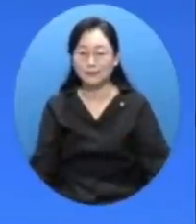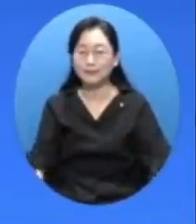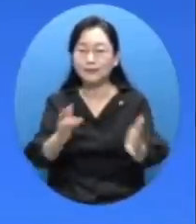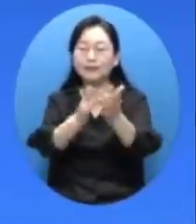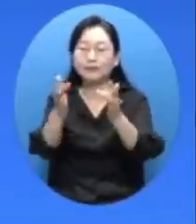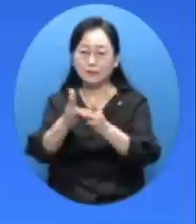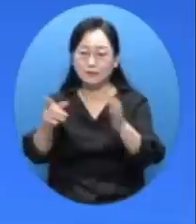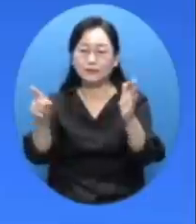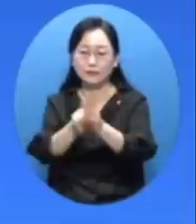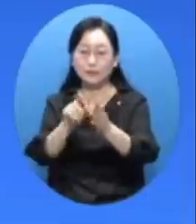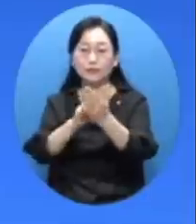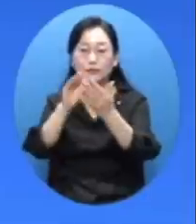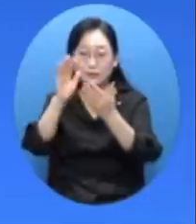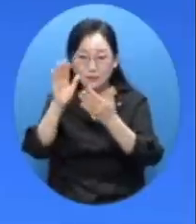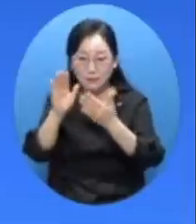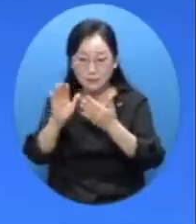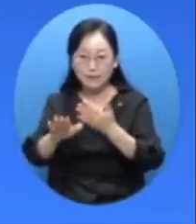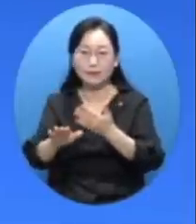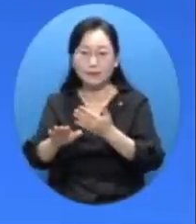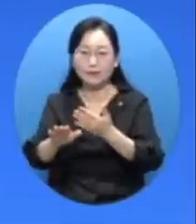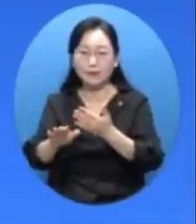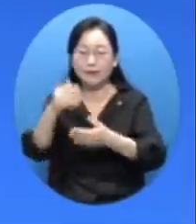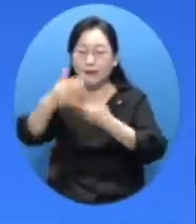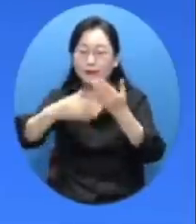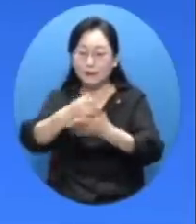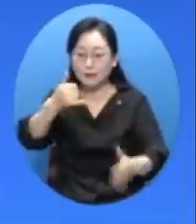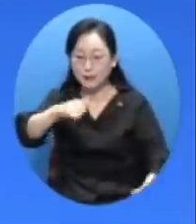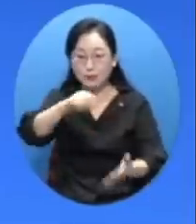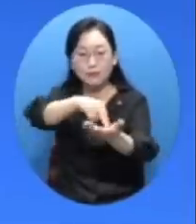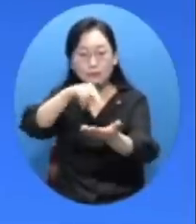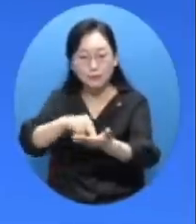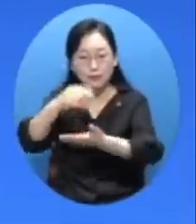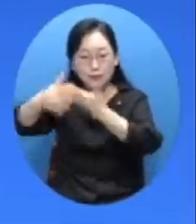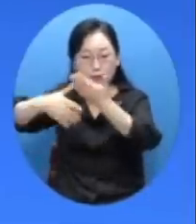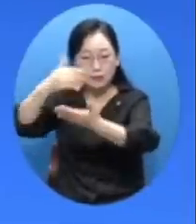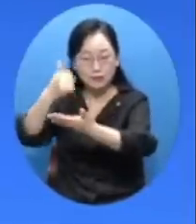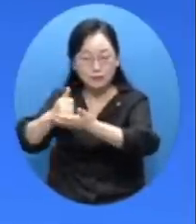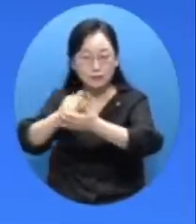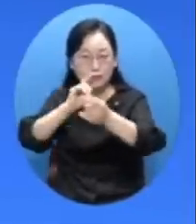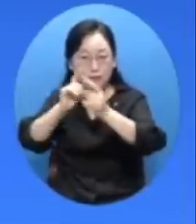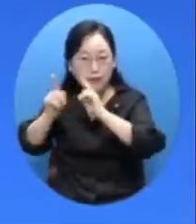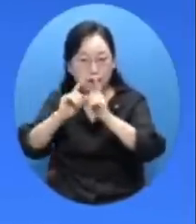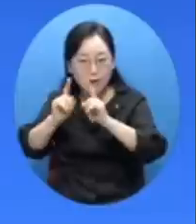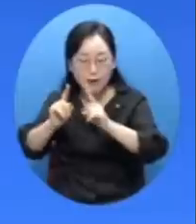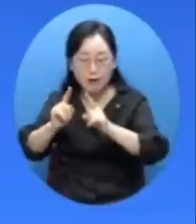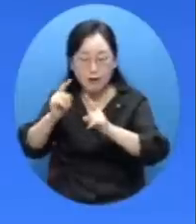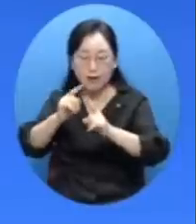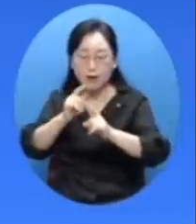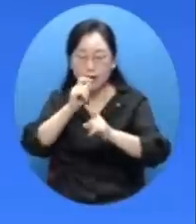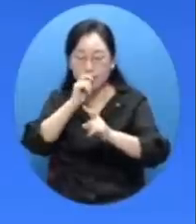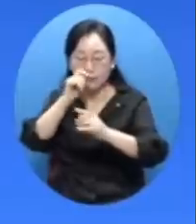예수를 믿고 나서 하나님의 자녀로서 하나님의 말씀을 묵상하고